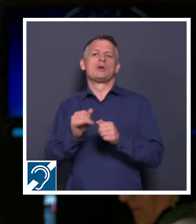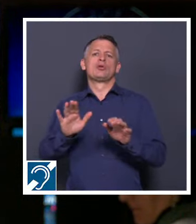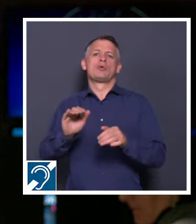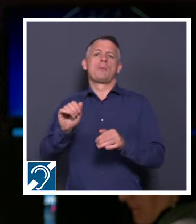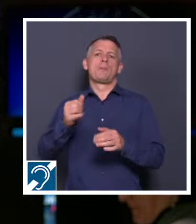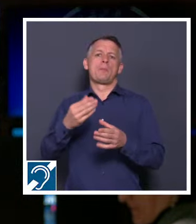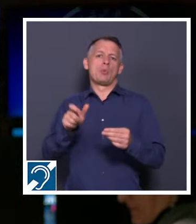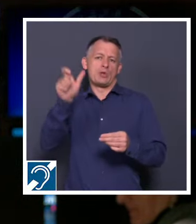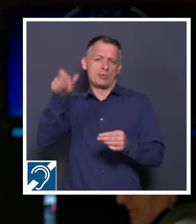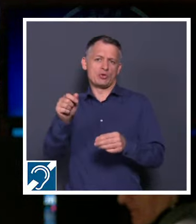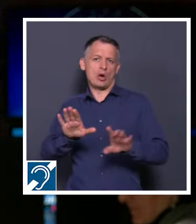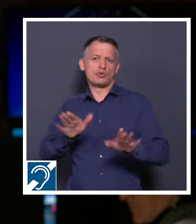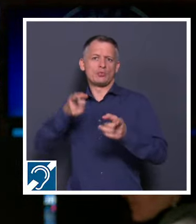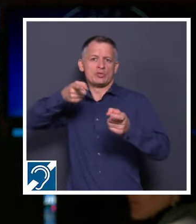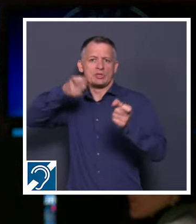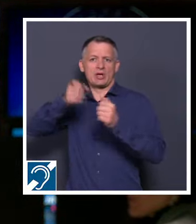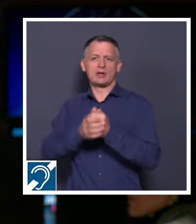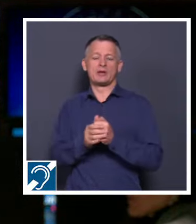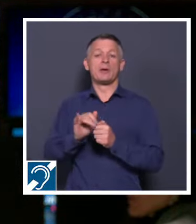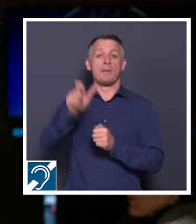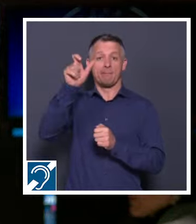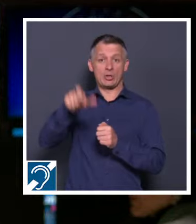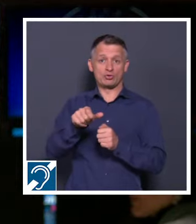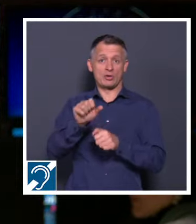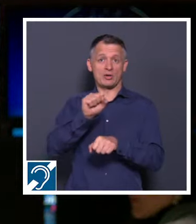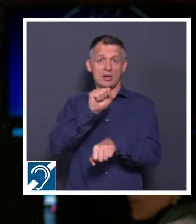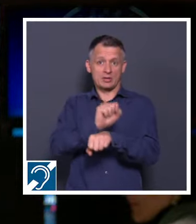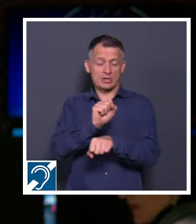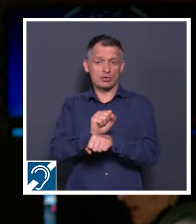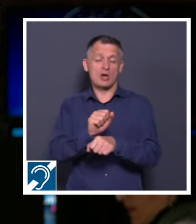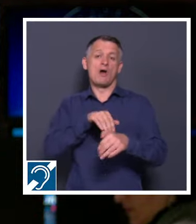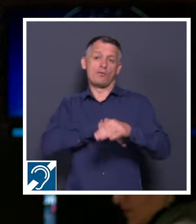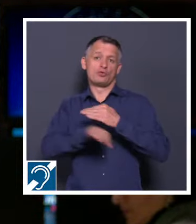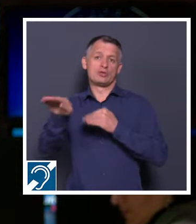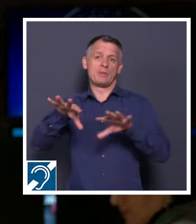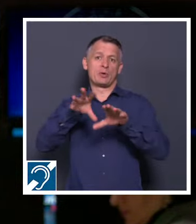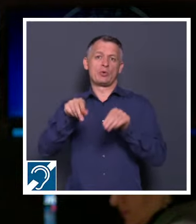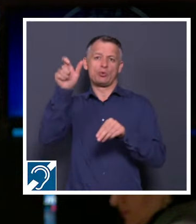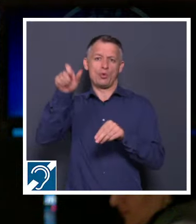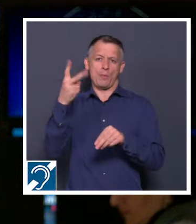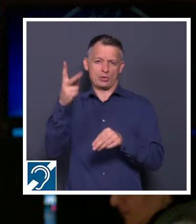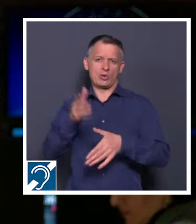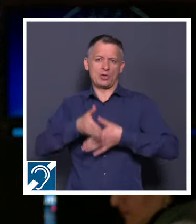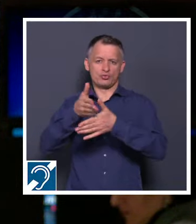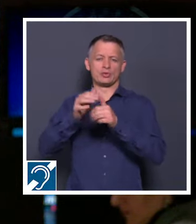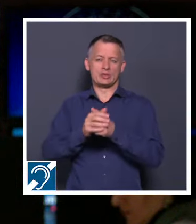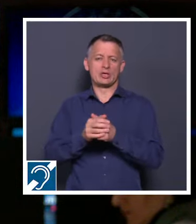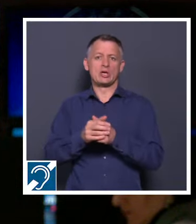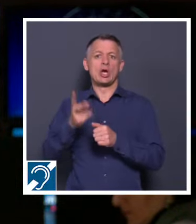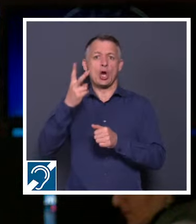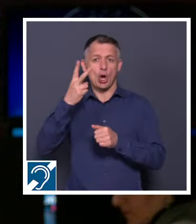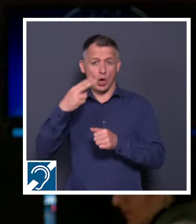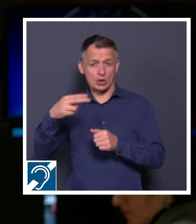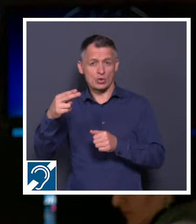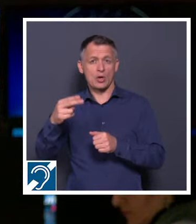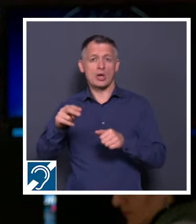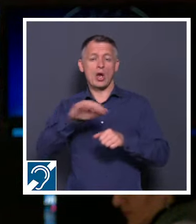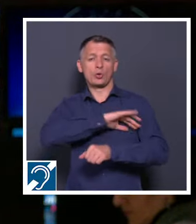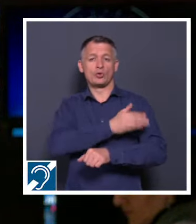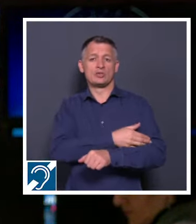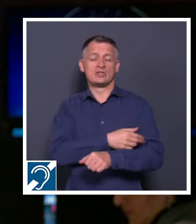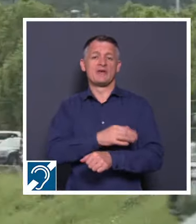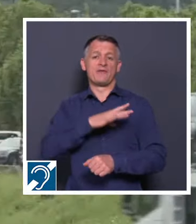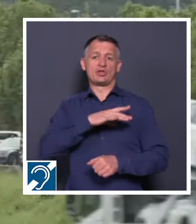și complicii se au fugit cu două mașini, care au fost găsite arse în apropiere. Ei sunt în continuare căutați de autoritățile franceze.